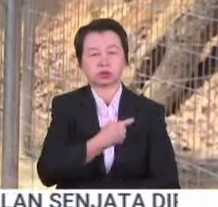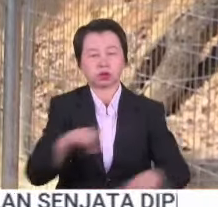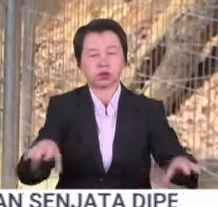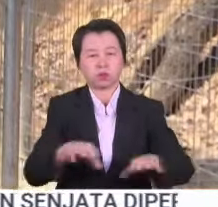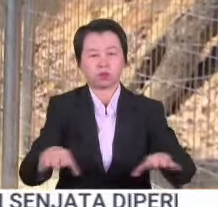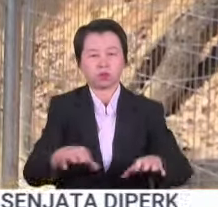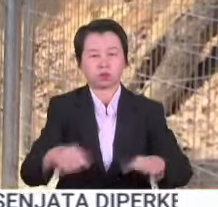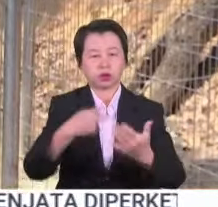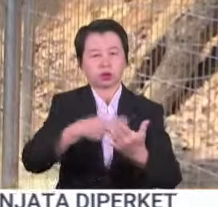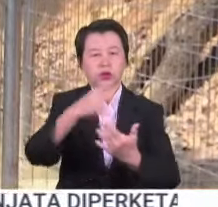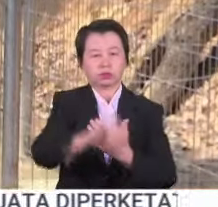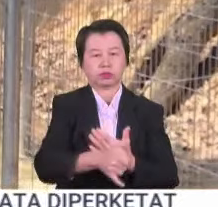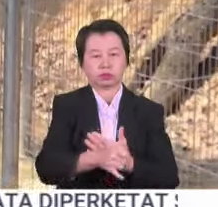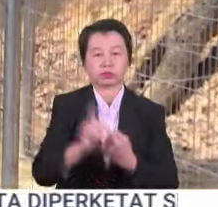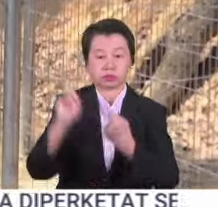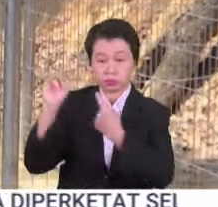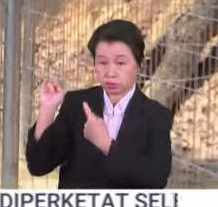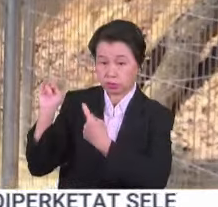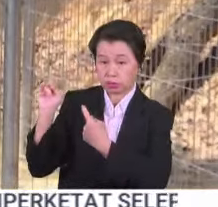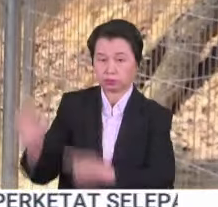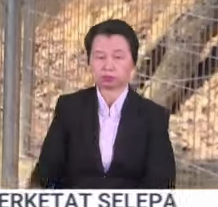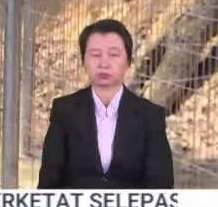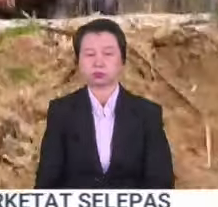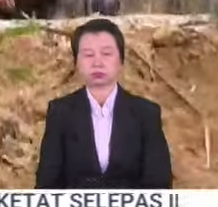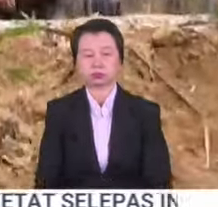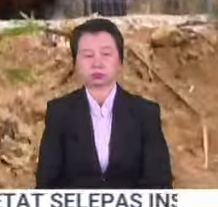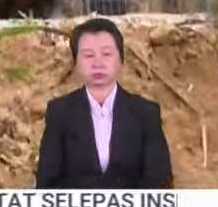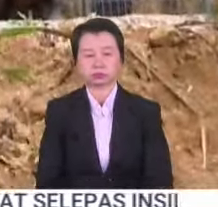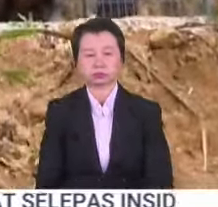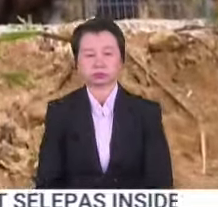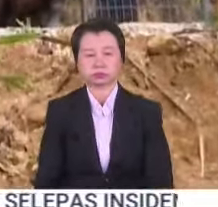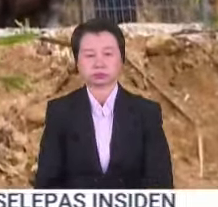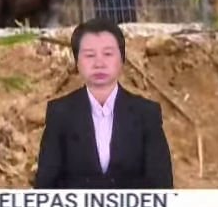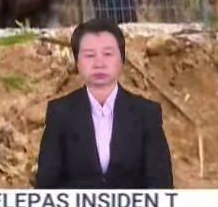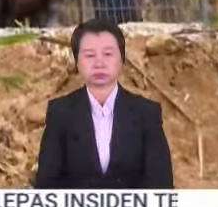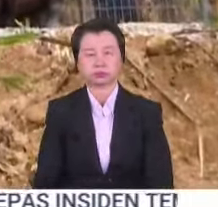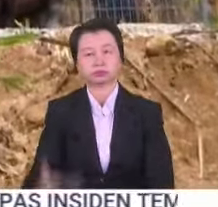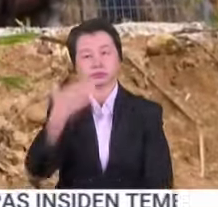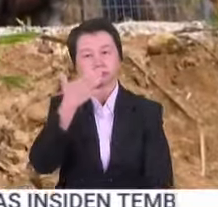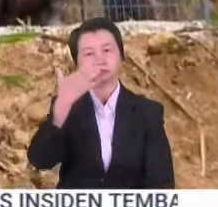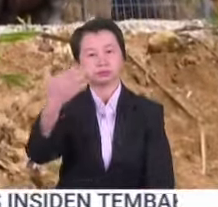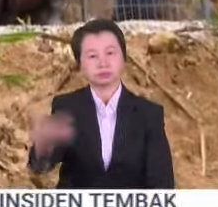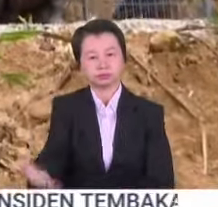menjalankan projek yang sebeginilah Terima